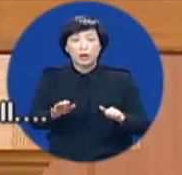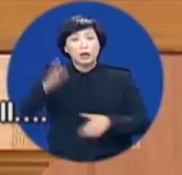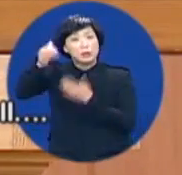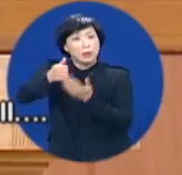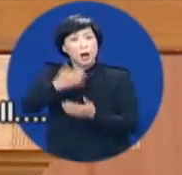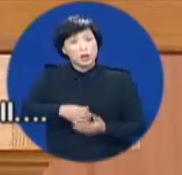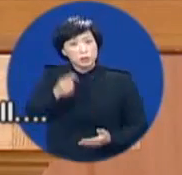하나님을 알지 못하고